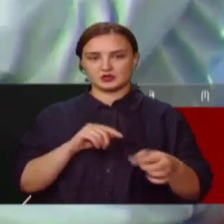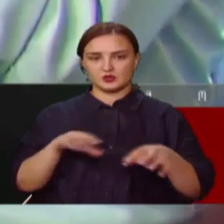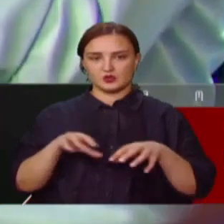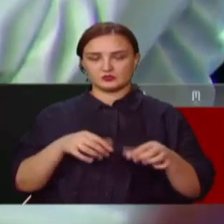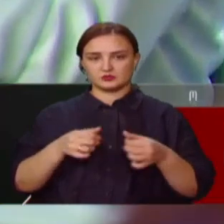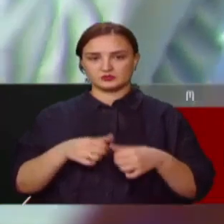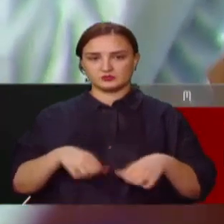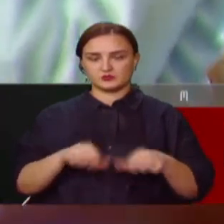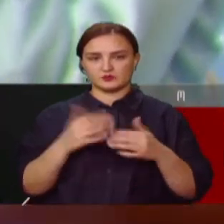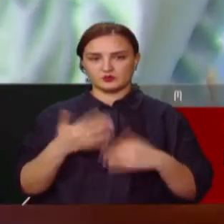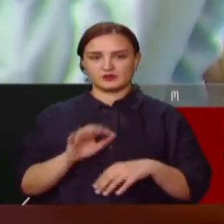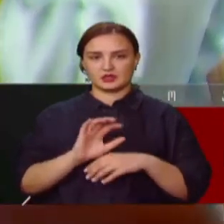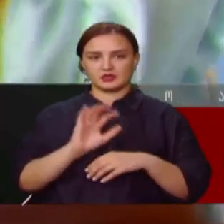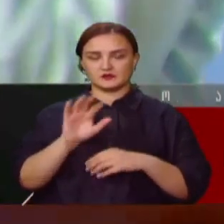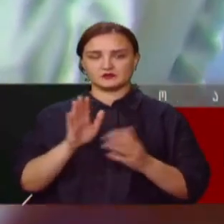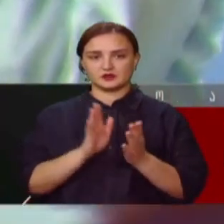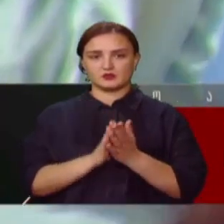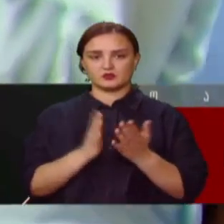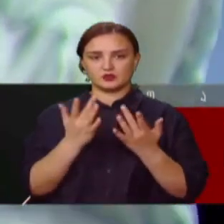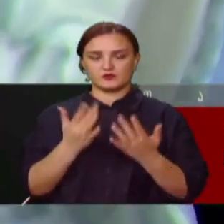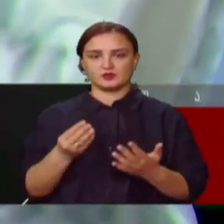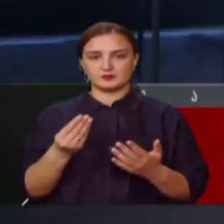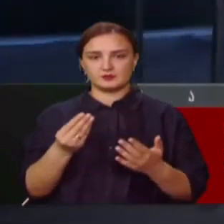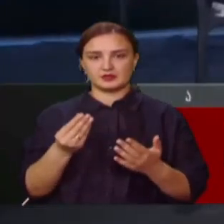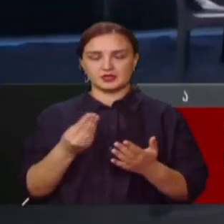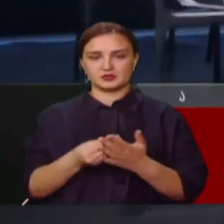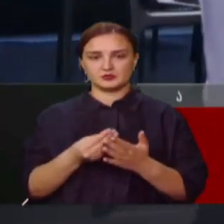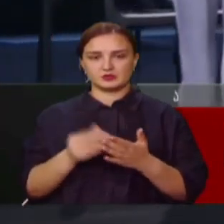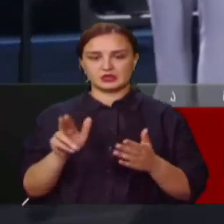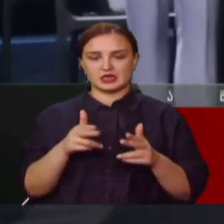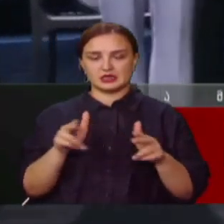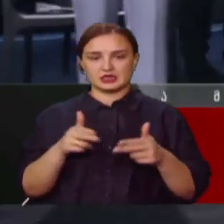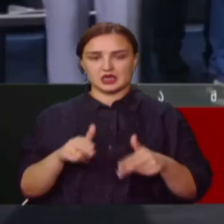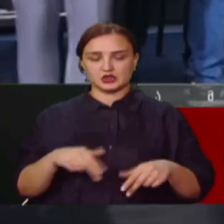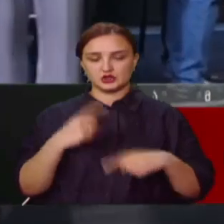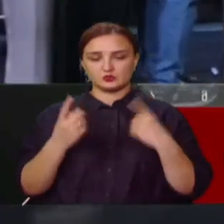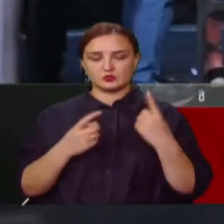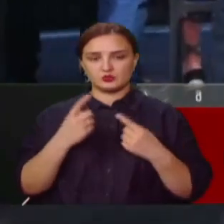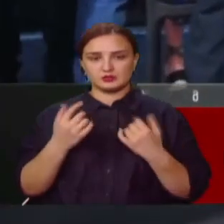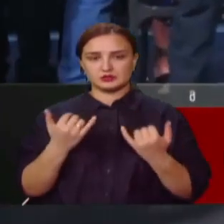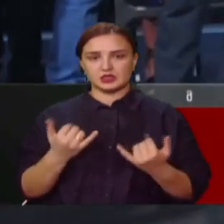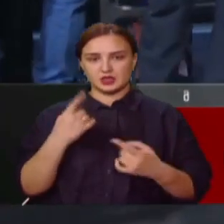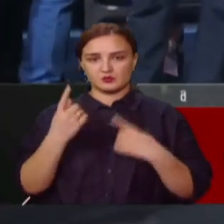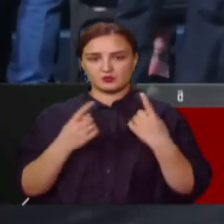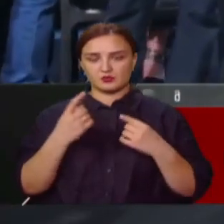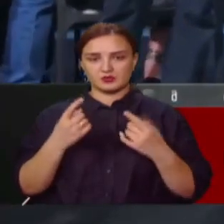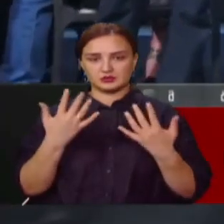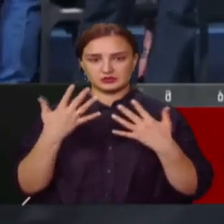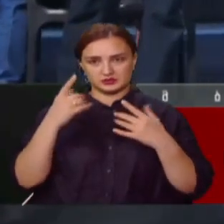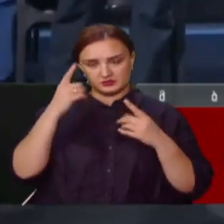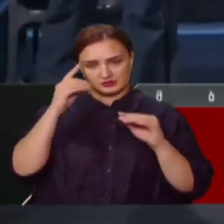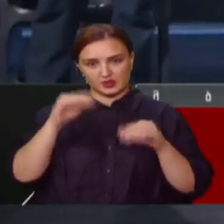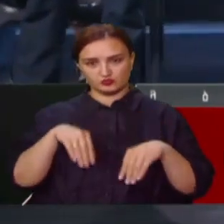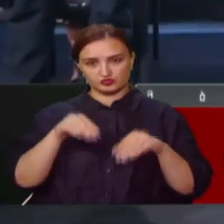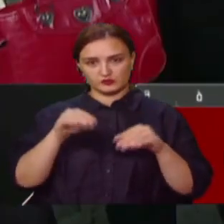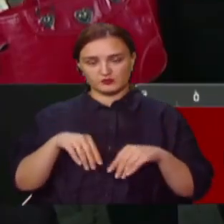ბიუროსთვის უკვე გადაგზავნილი აქვს მოთხოვნილი ფინანსური ანგარიშები და თავის მხრივ ბიუროს ინფორმაციით ახლა ამ მონაცემების დამუშავება მიმდინარეობს,